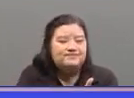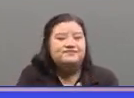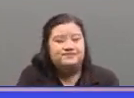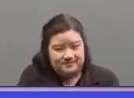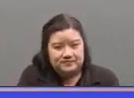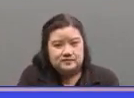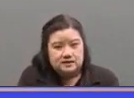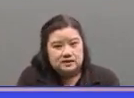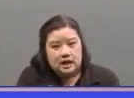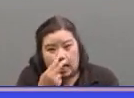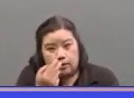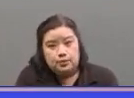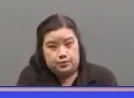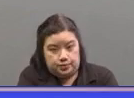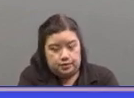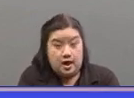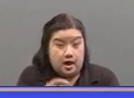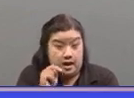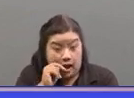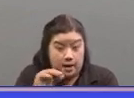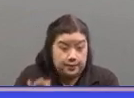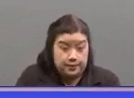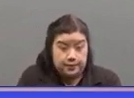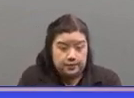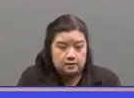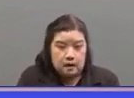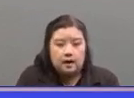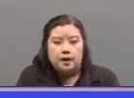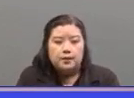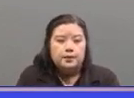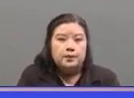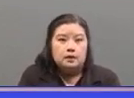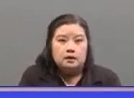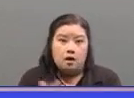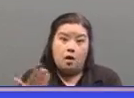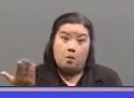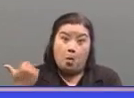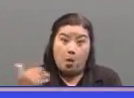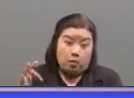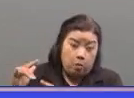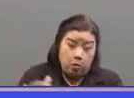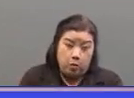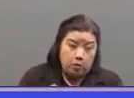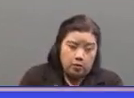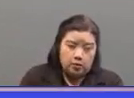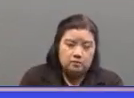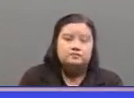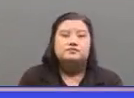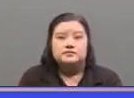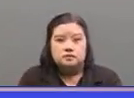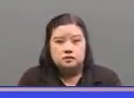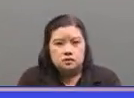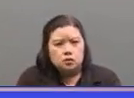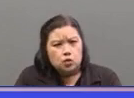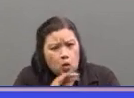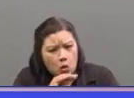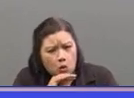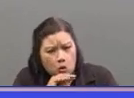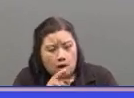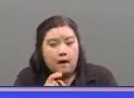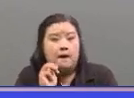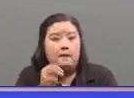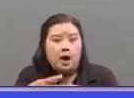นะคะที่สะพานคอสะพานห้วยบางบาทนะคะตรงตำบลชัยพรนะคะอำเภอเมืองบึงกาฬ